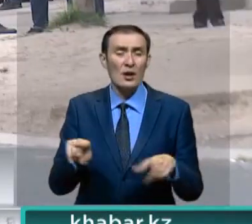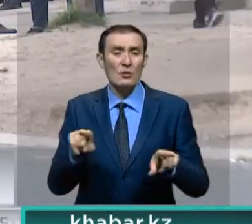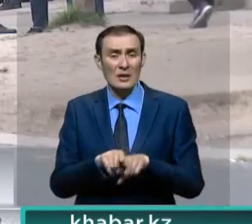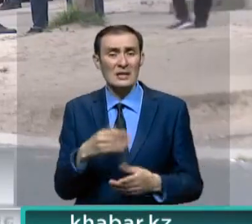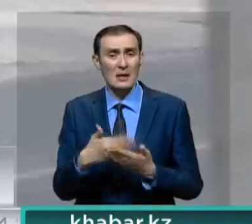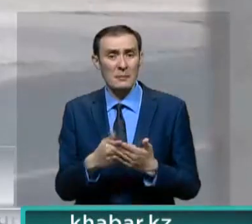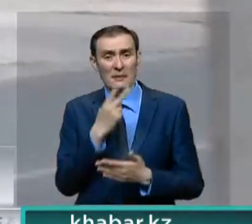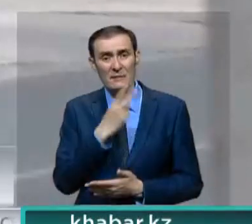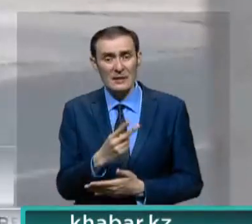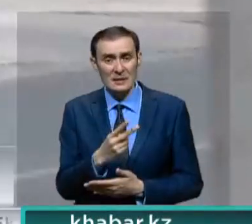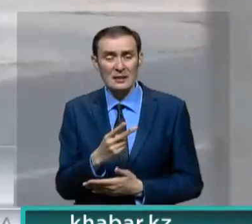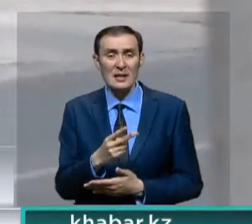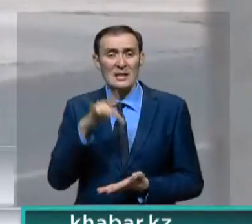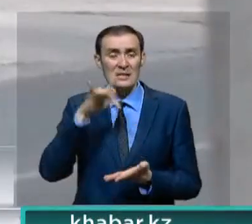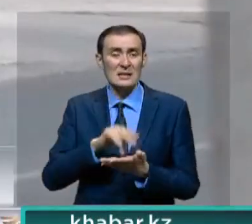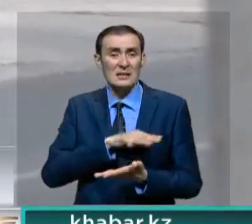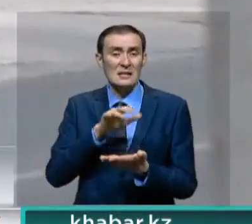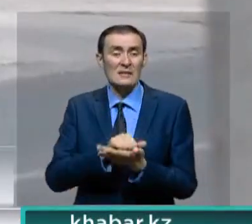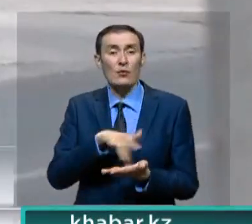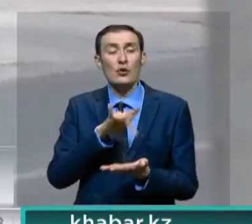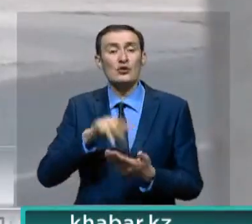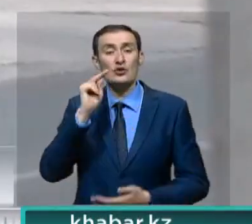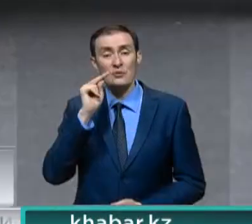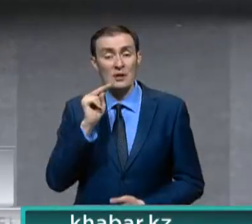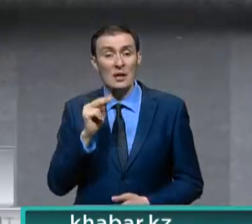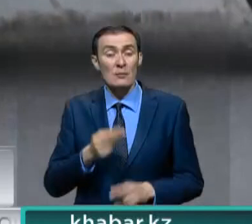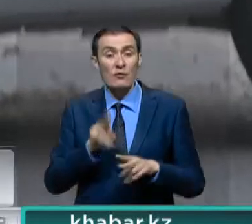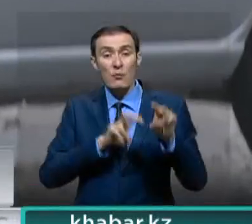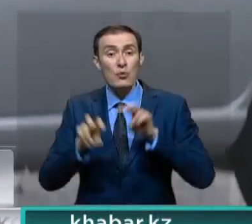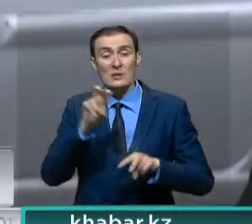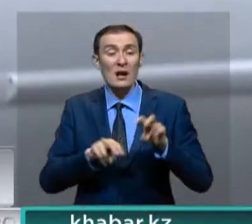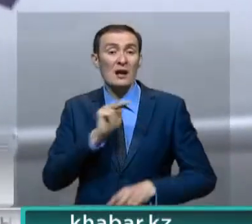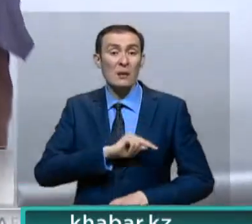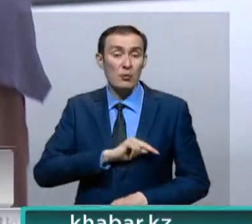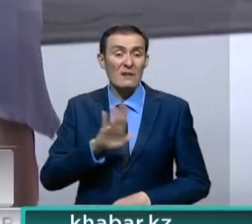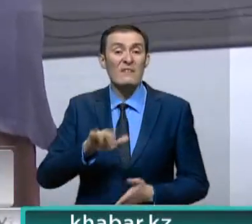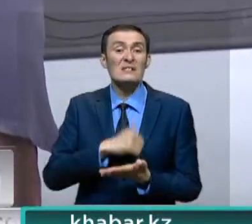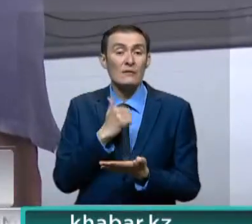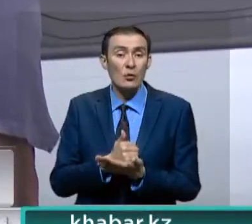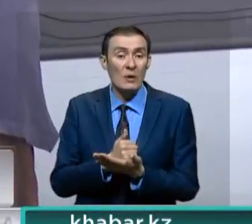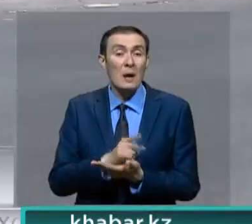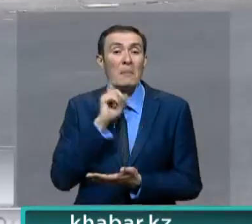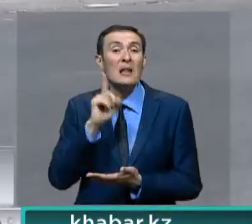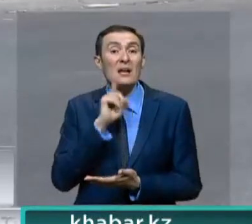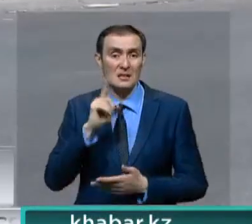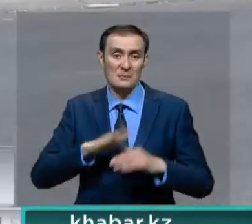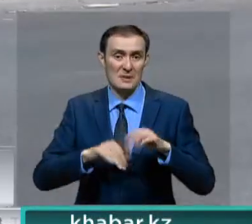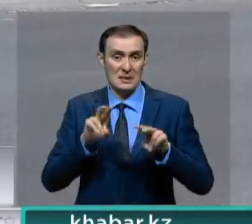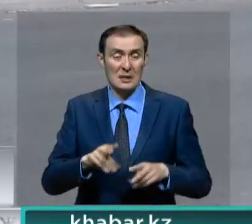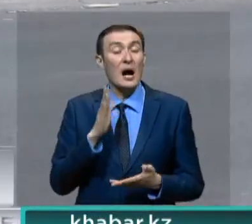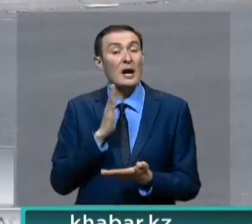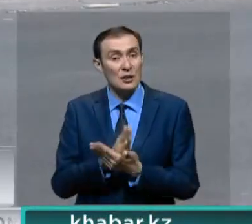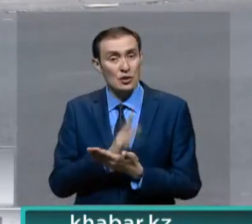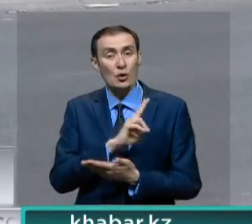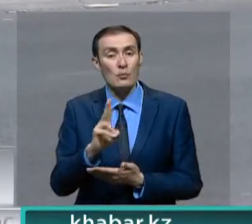к примеру, выглядит стихийный центр занятости в Шымкенте. Причем в поисках вакансий тут в основном совсем молодые специалисты. Но есть